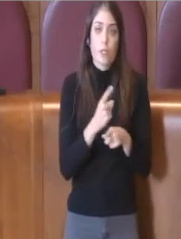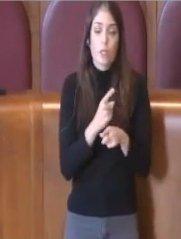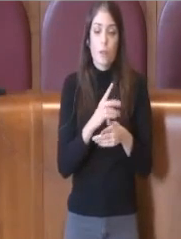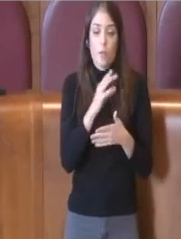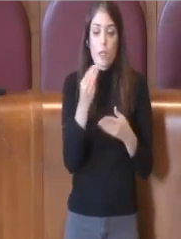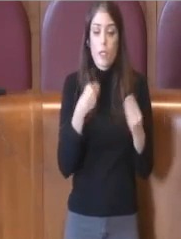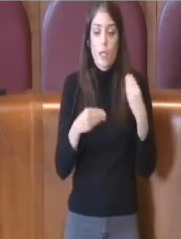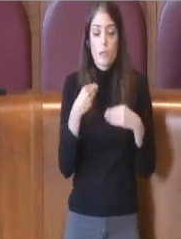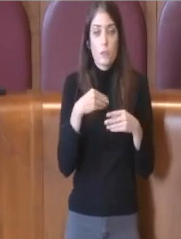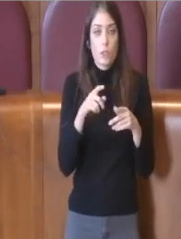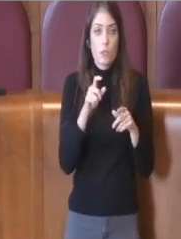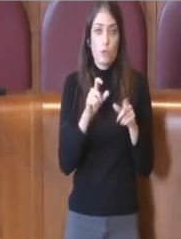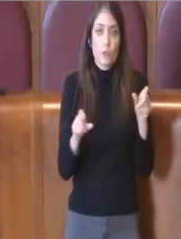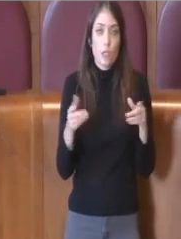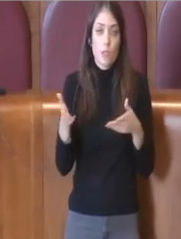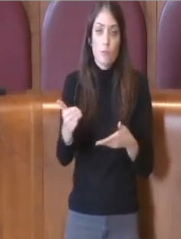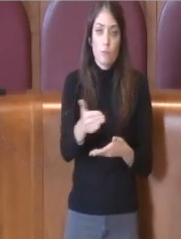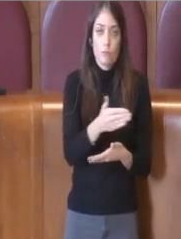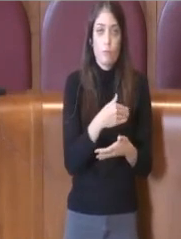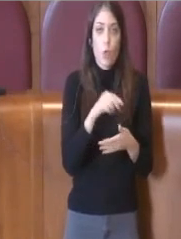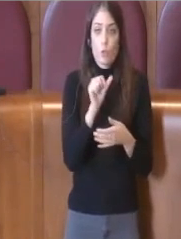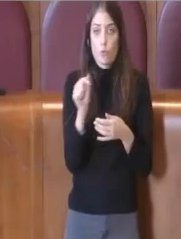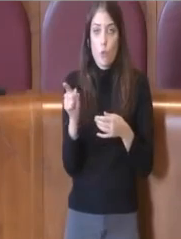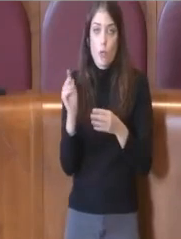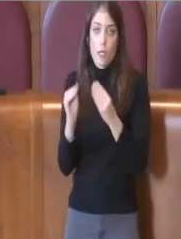dei cittadini, non solo le istanze di qualcuno.